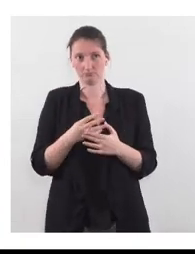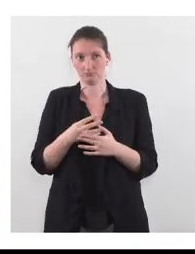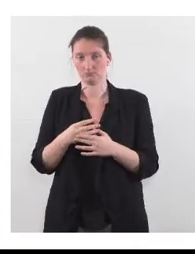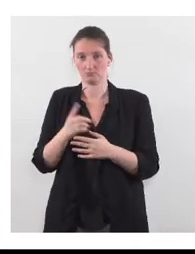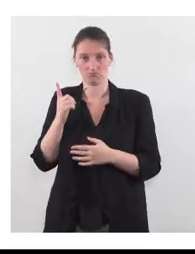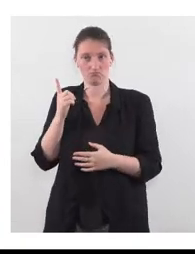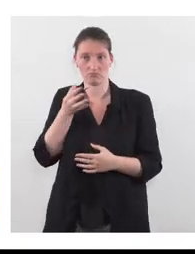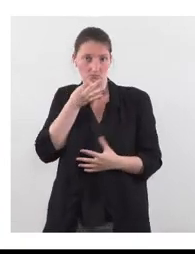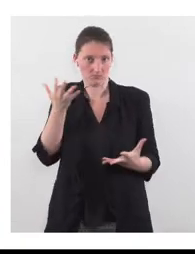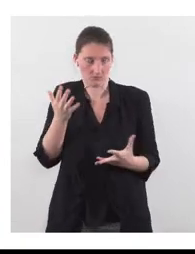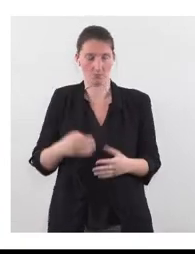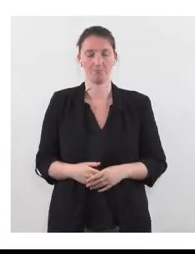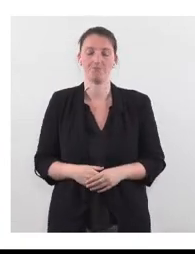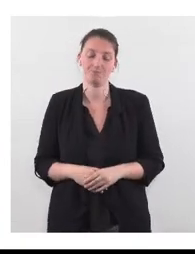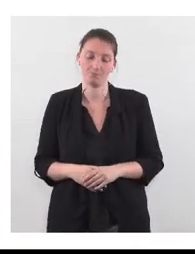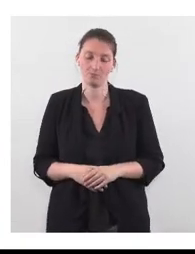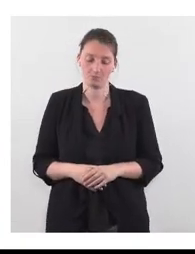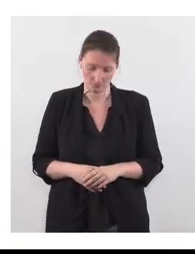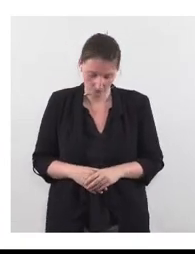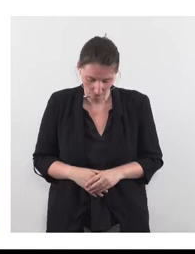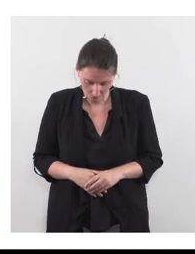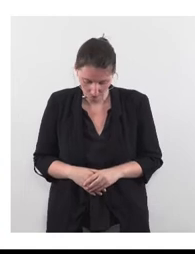a dit ceci.